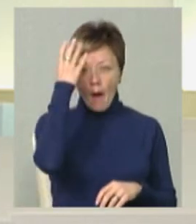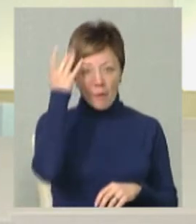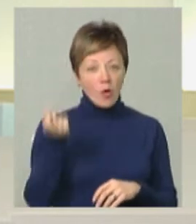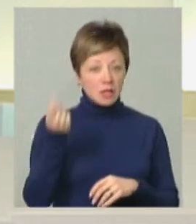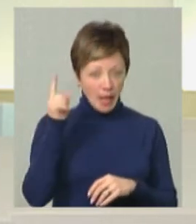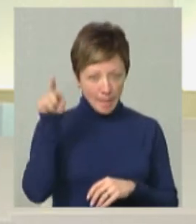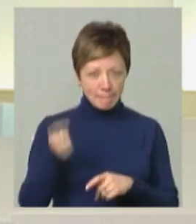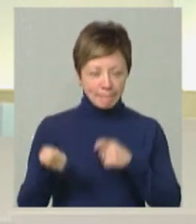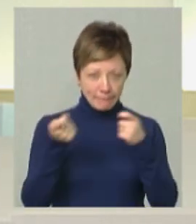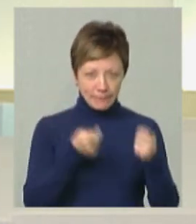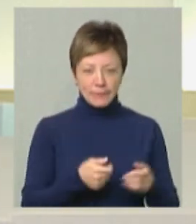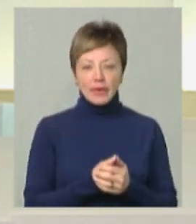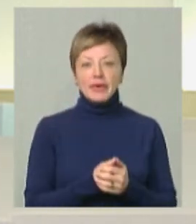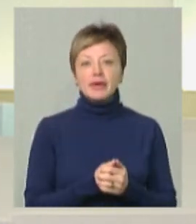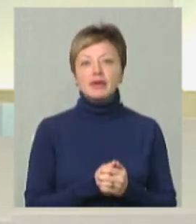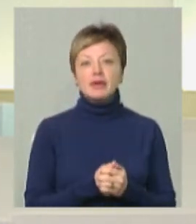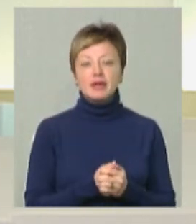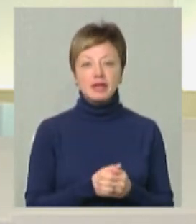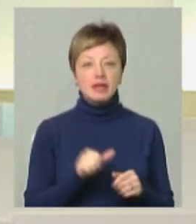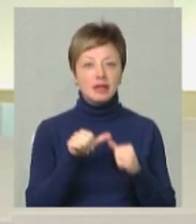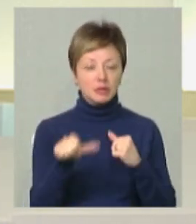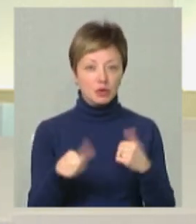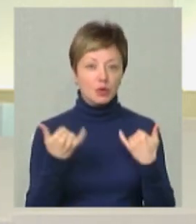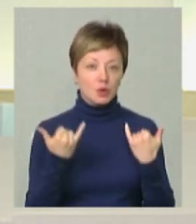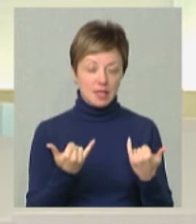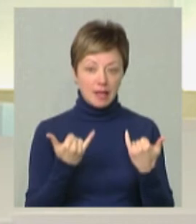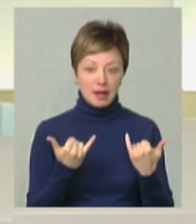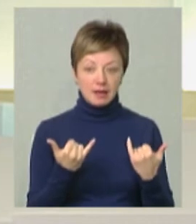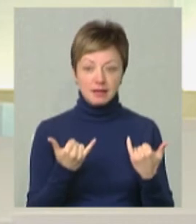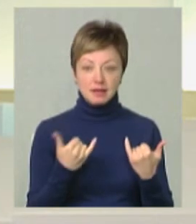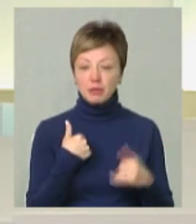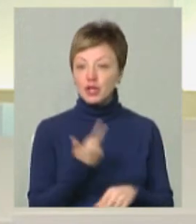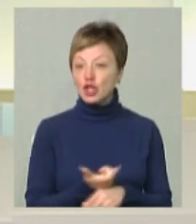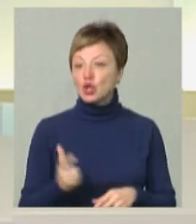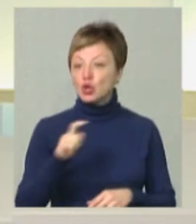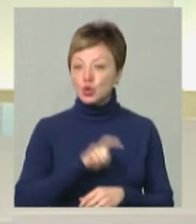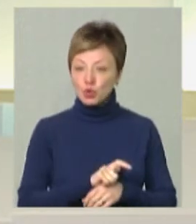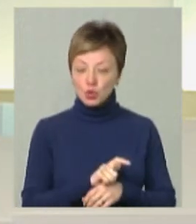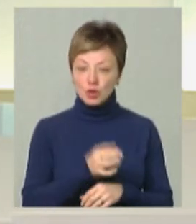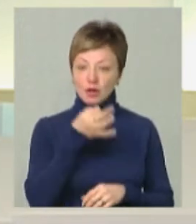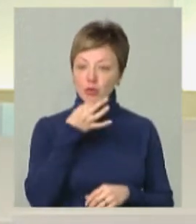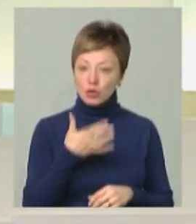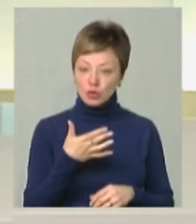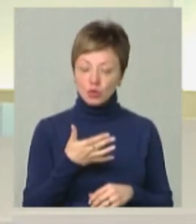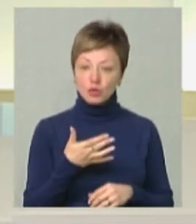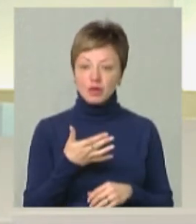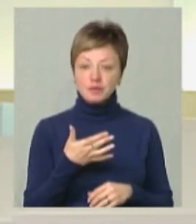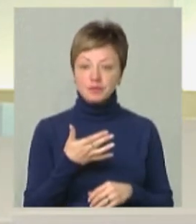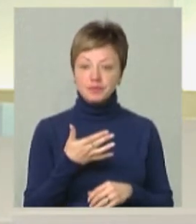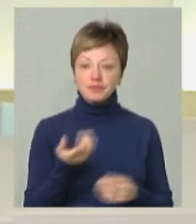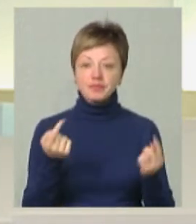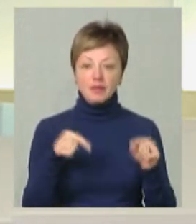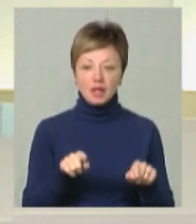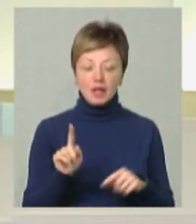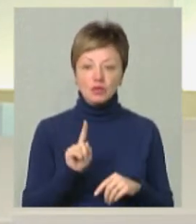походження. Окрім того, зараз мені дуже імпонує і дуже подобається те,